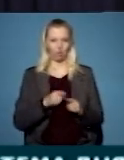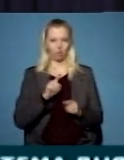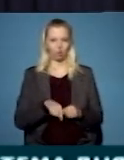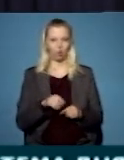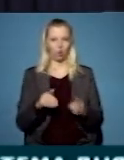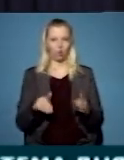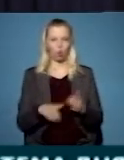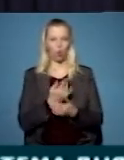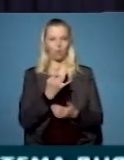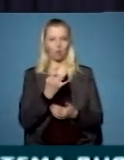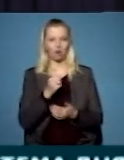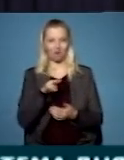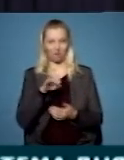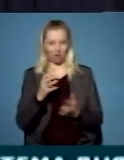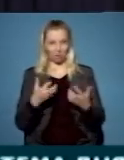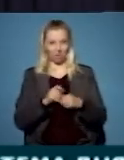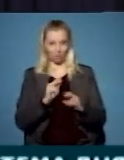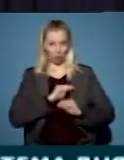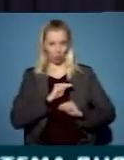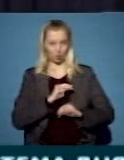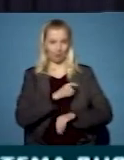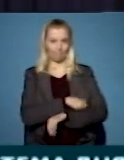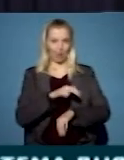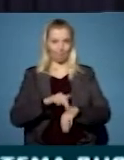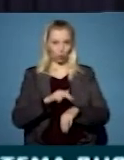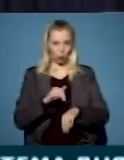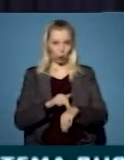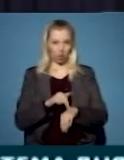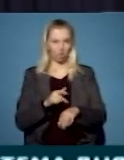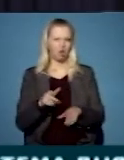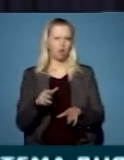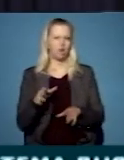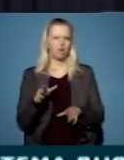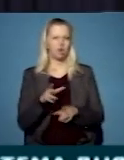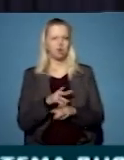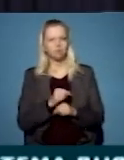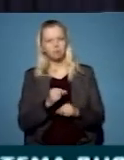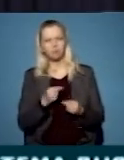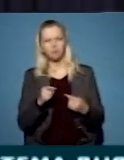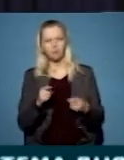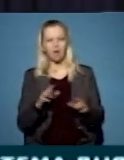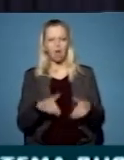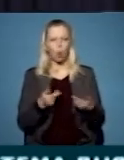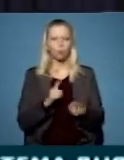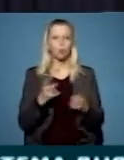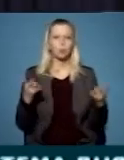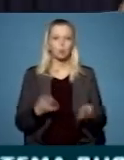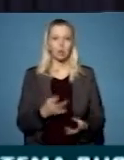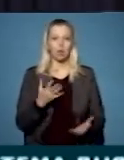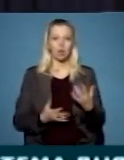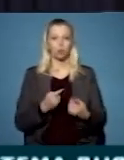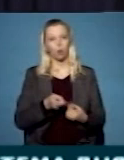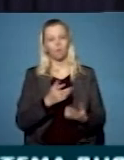нового радару, якими будуть працювати патрульні. І всі збігалися в рекомендаціях, що потрібно, якщо